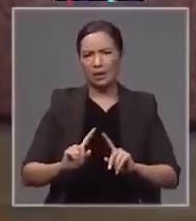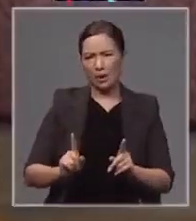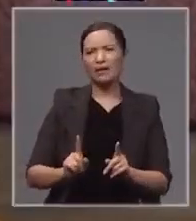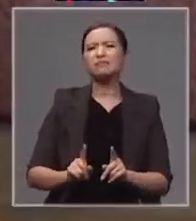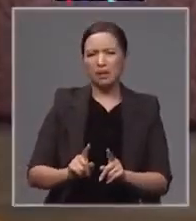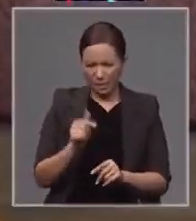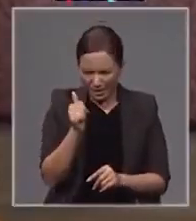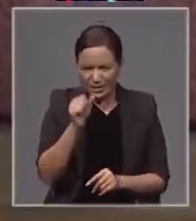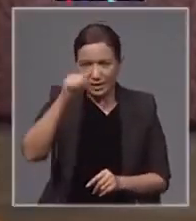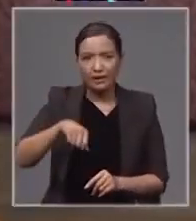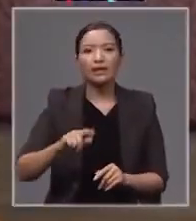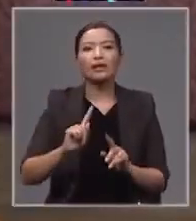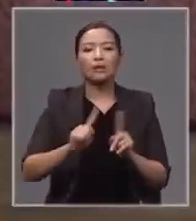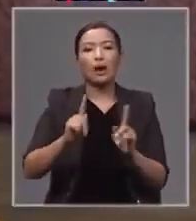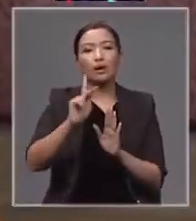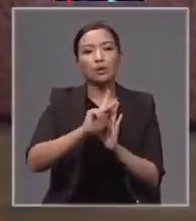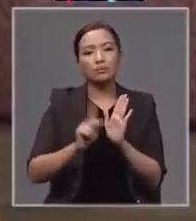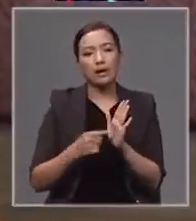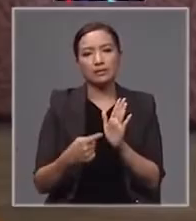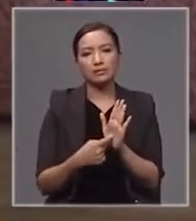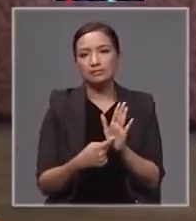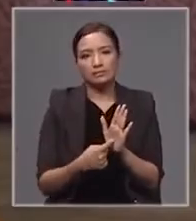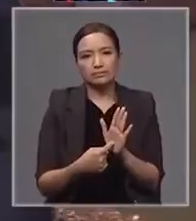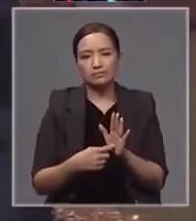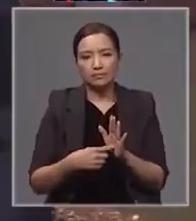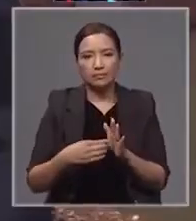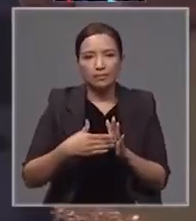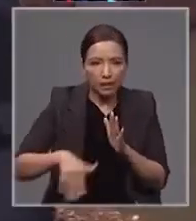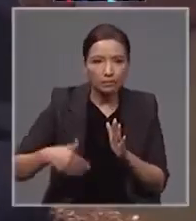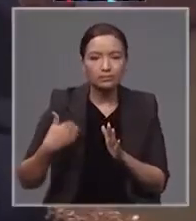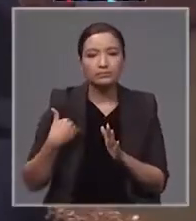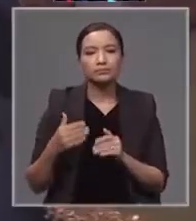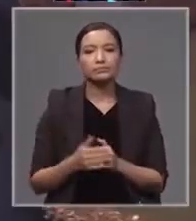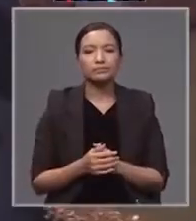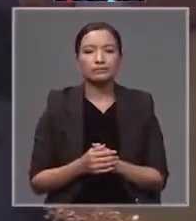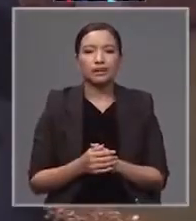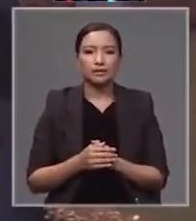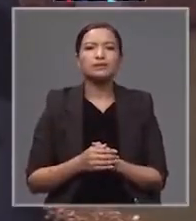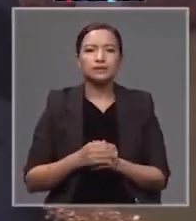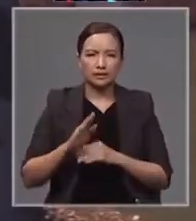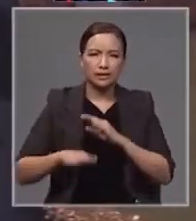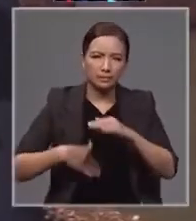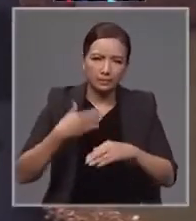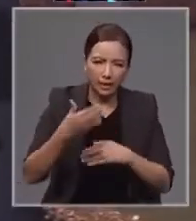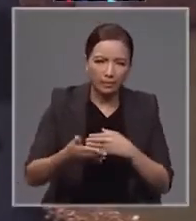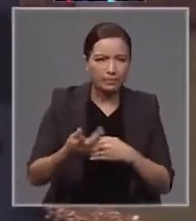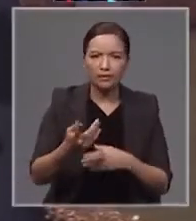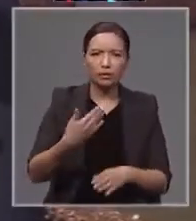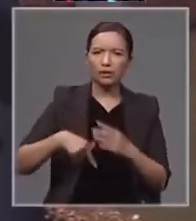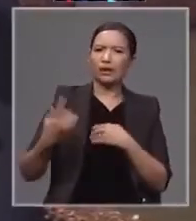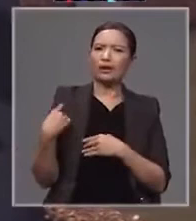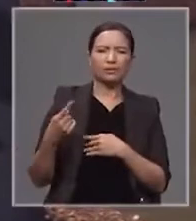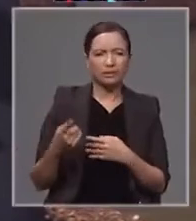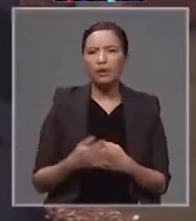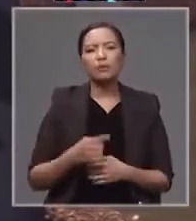างอยู่อย่างนี้แล้วเนี่ยมันไปหน้าก็ไม่ได้ถอยหลังก็ไม่ได้อย่างนี้อ่ะฮะ ครับ รัฐบาลจึงเห็นว่าผมเข้าใจผมพูดแทนรัฐบ